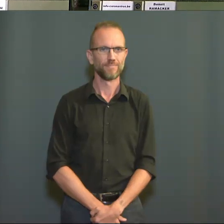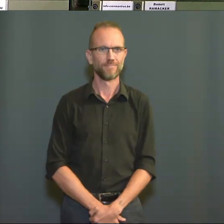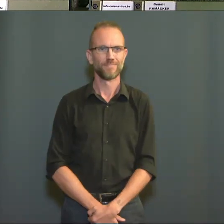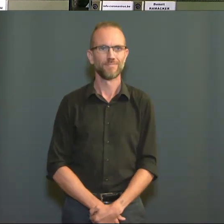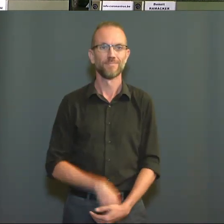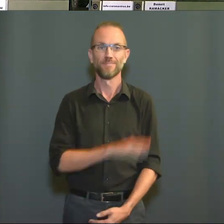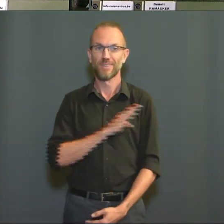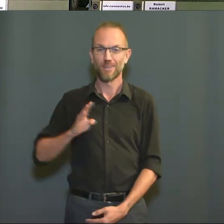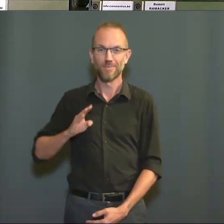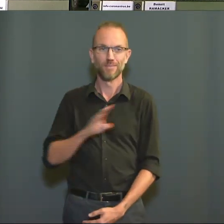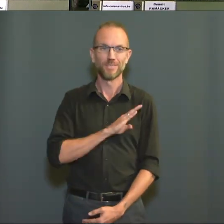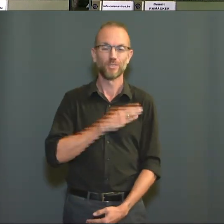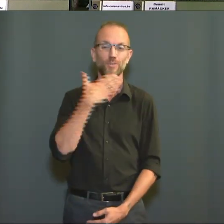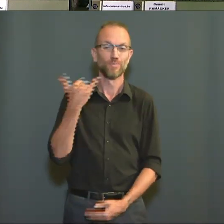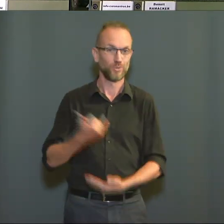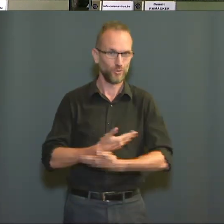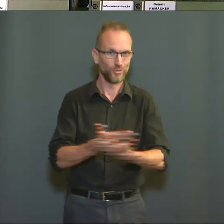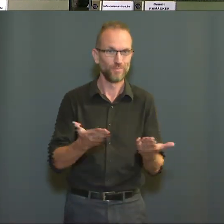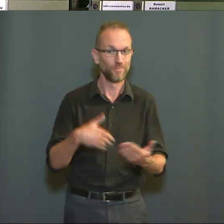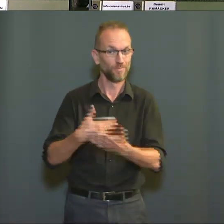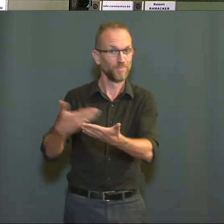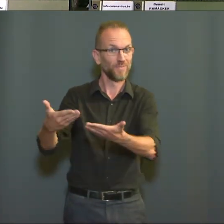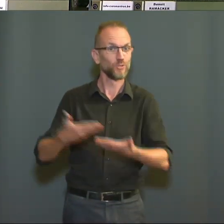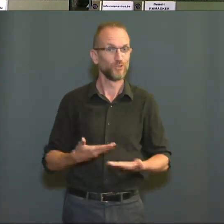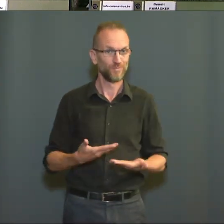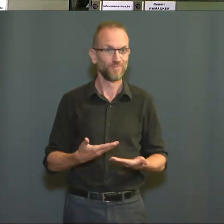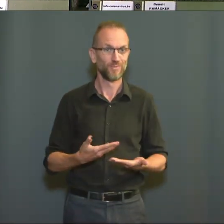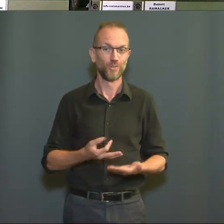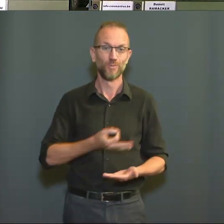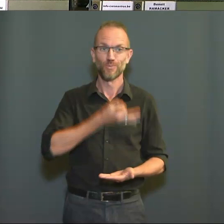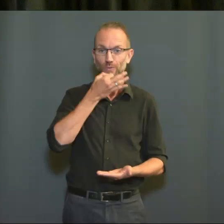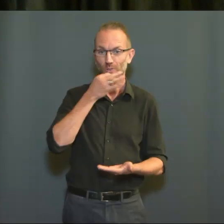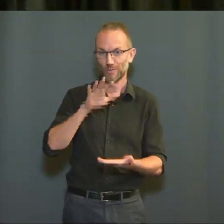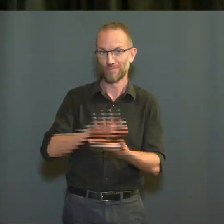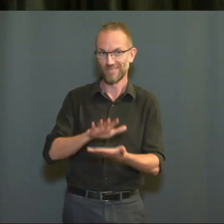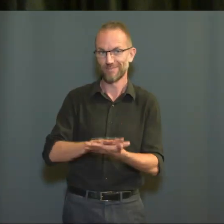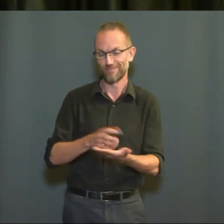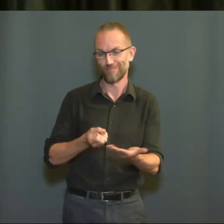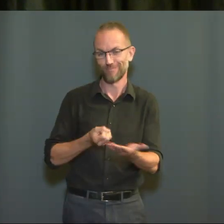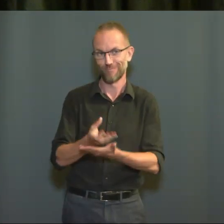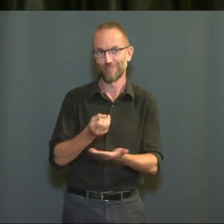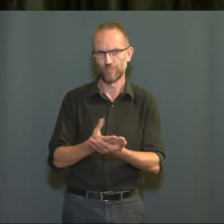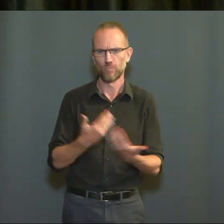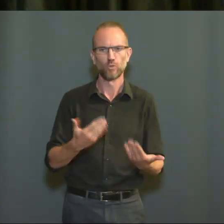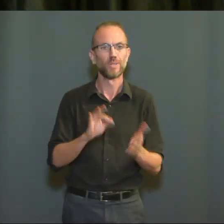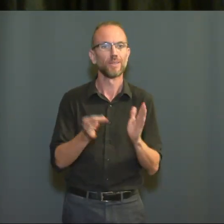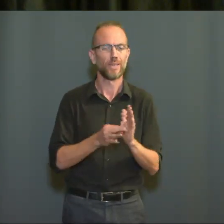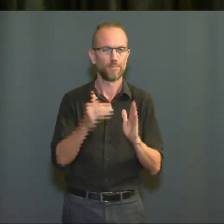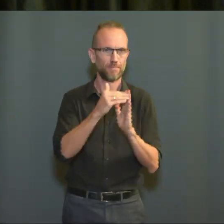Messieurs, bonjour. Bienvenue pour ce nouveau point d'information. Nous sommes le mercredi 30